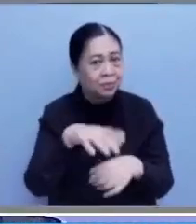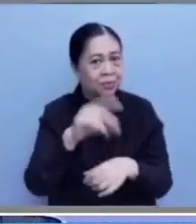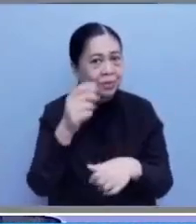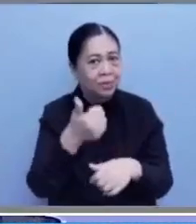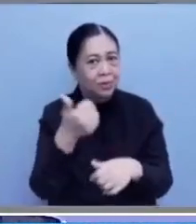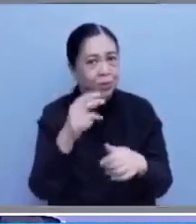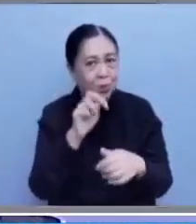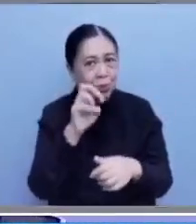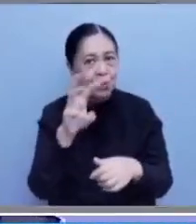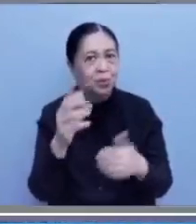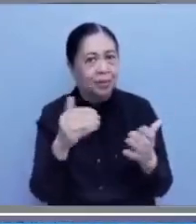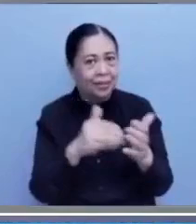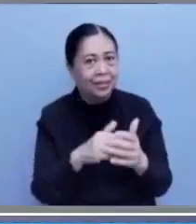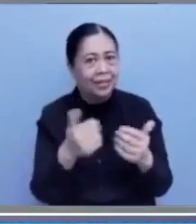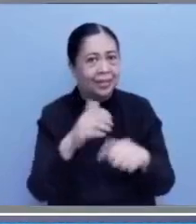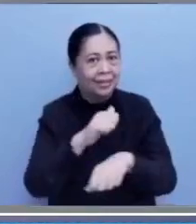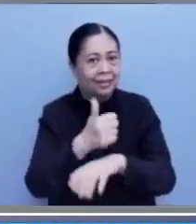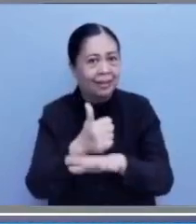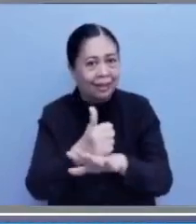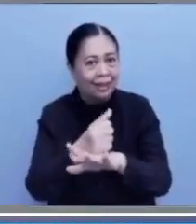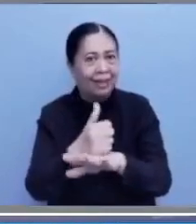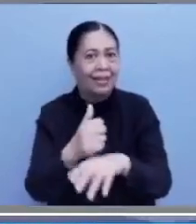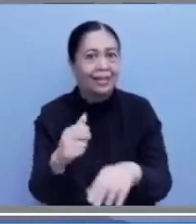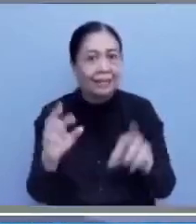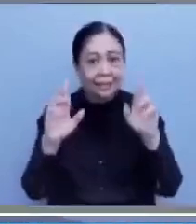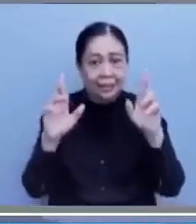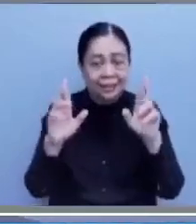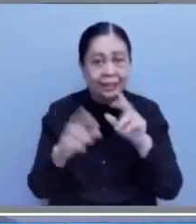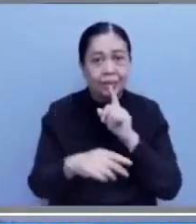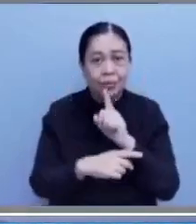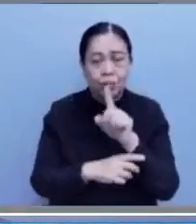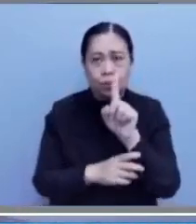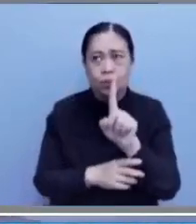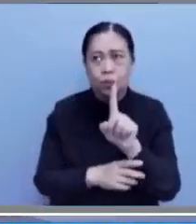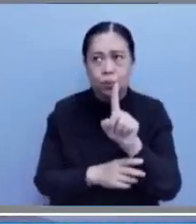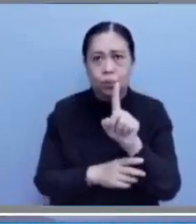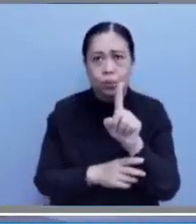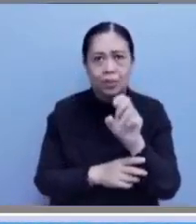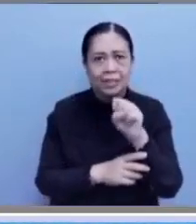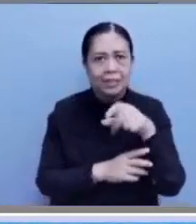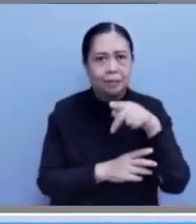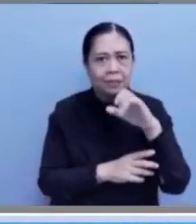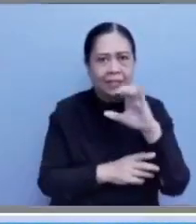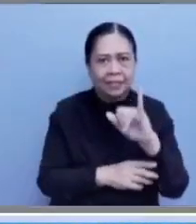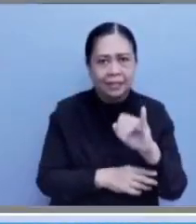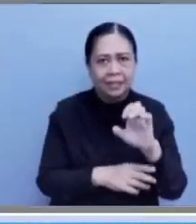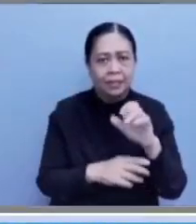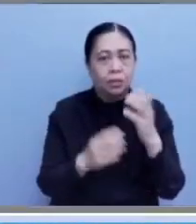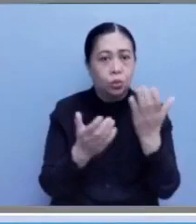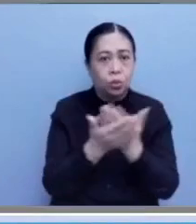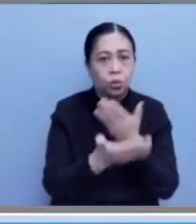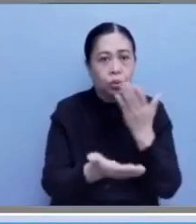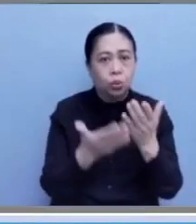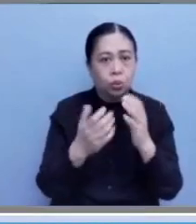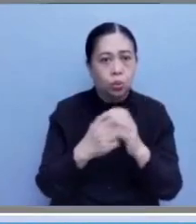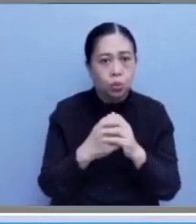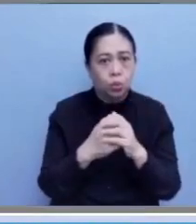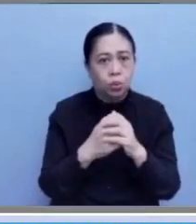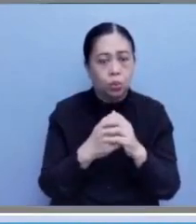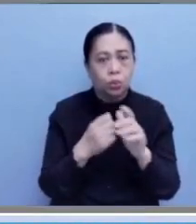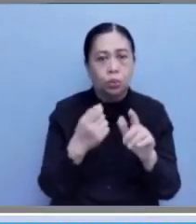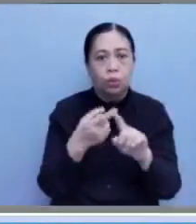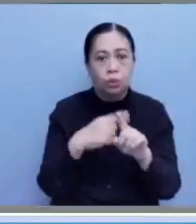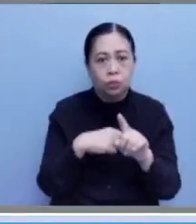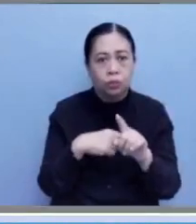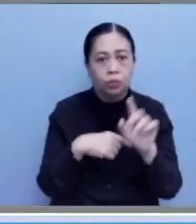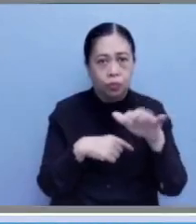species ulit ng ants. Ay, oo. Yeah, sana. Actually, there's one species of ant that might be a new species that we found sa